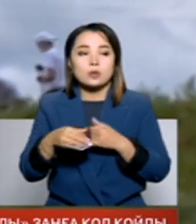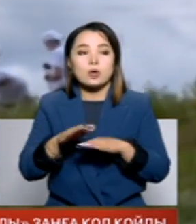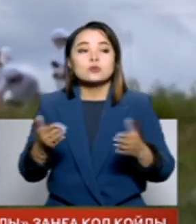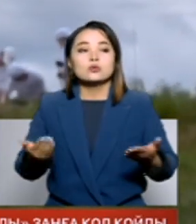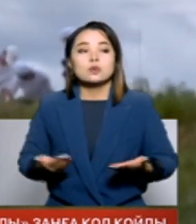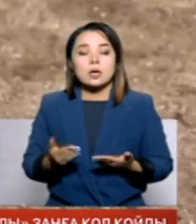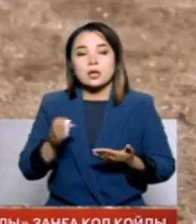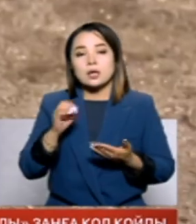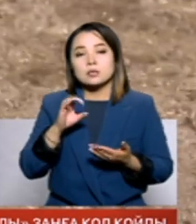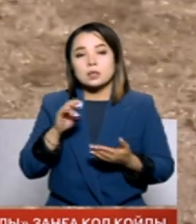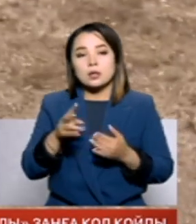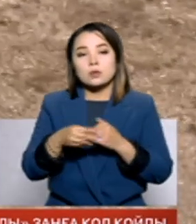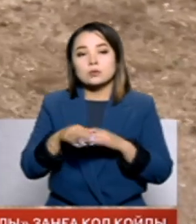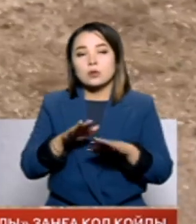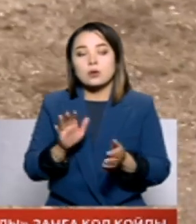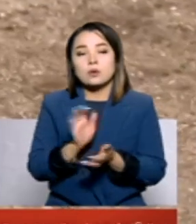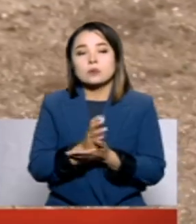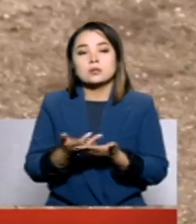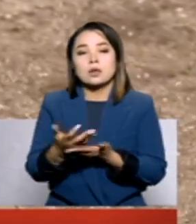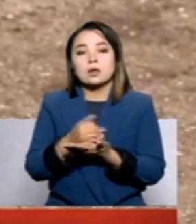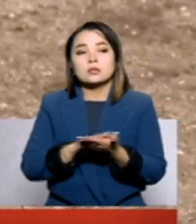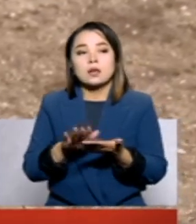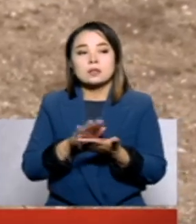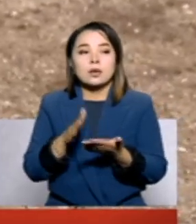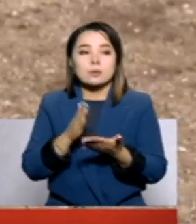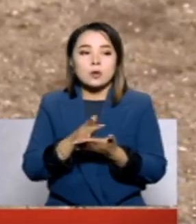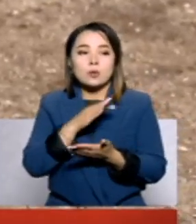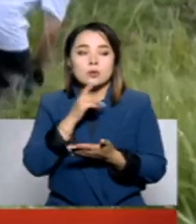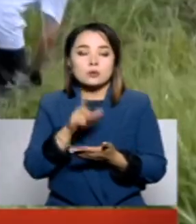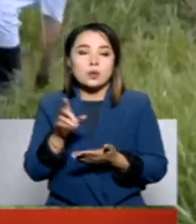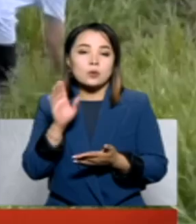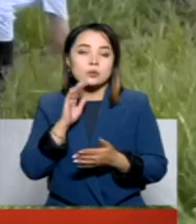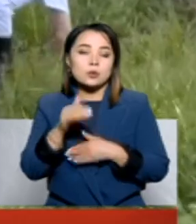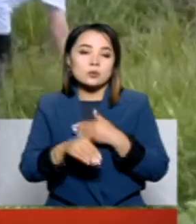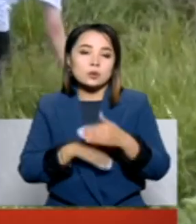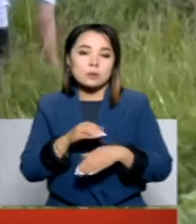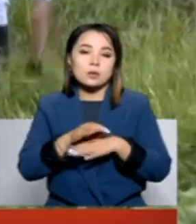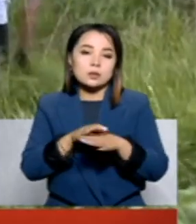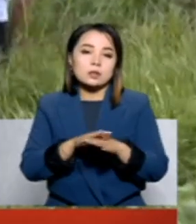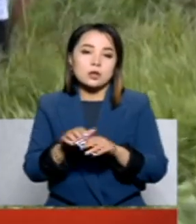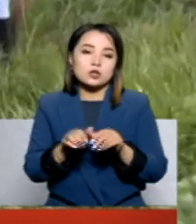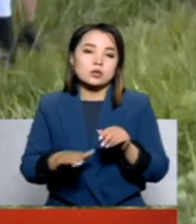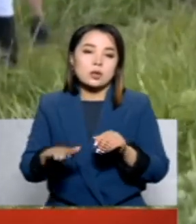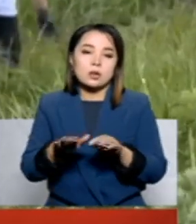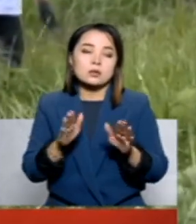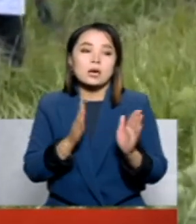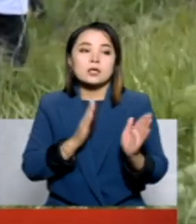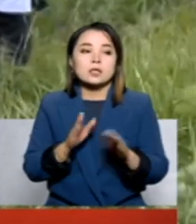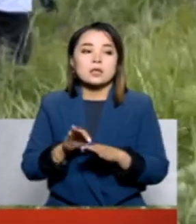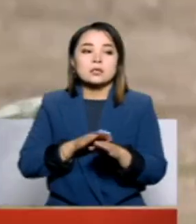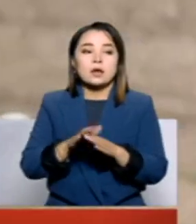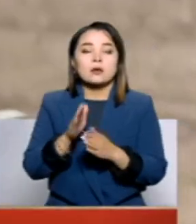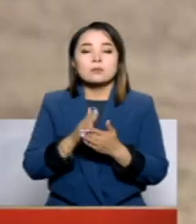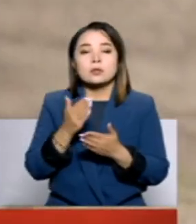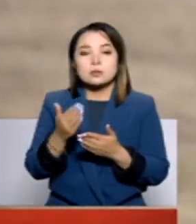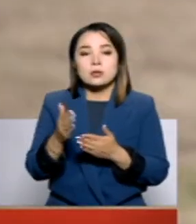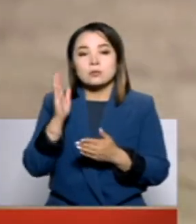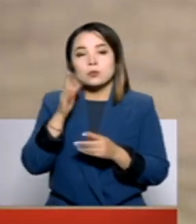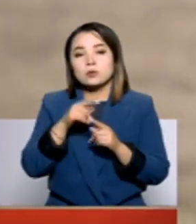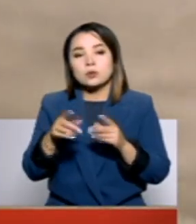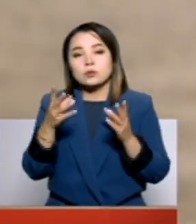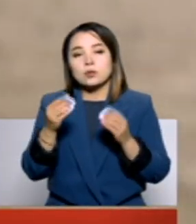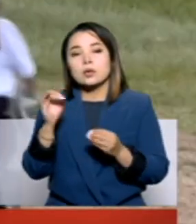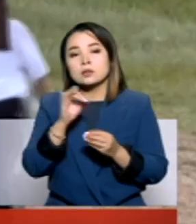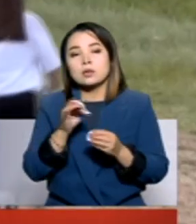тұрғындары Есіл өзенінің жағалауын қоқыстан тазартты. Көпшілік суға шомылатын жағажай аумағы да ретке келтірілді. Алдағы күндері